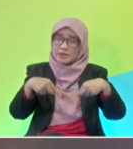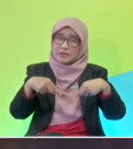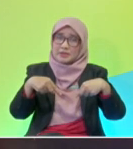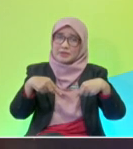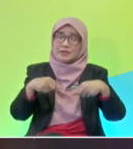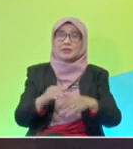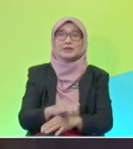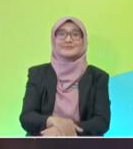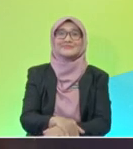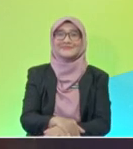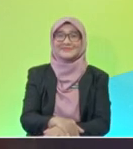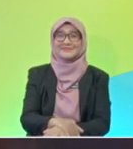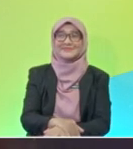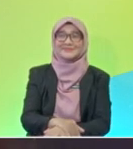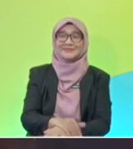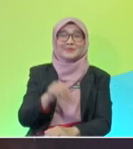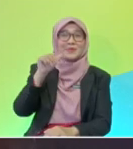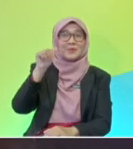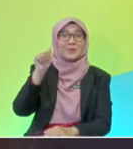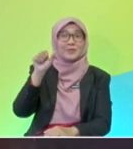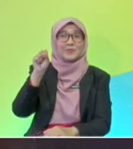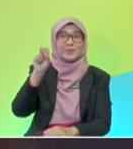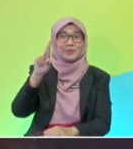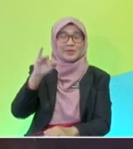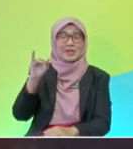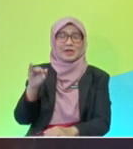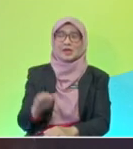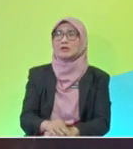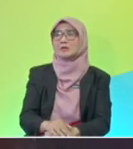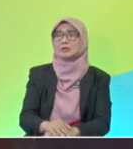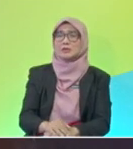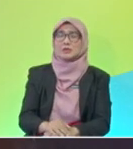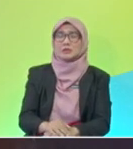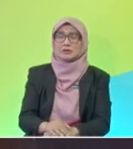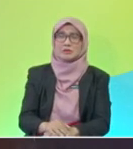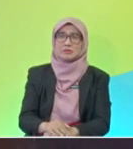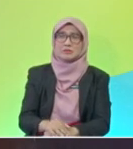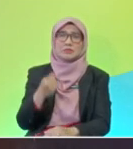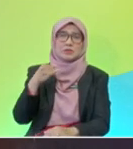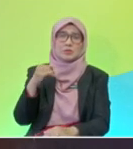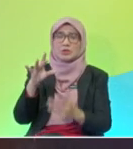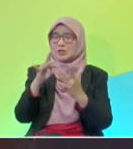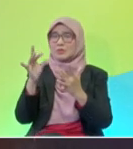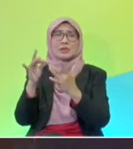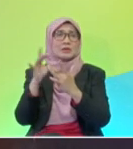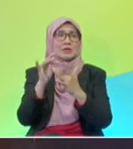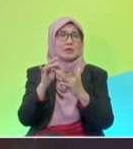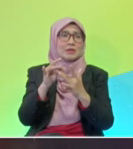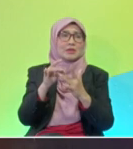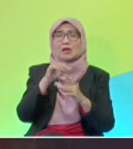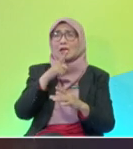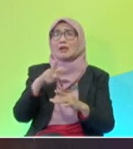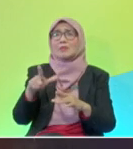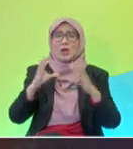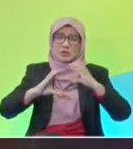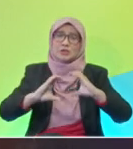sampai as kelirulah Cikgu tak boleh nak pilih sem cank cantik sampaikan Kakak Dia suruh Cepatlah